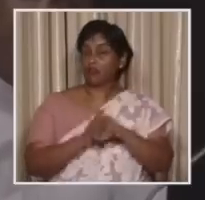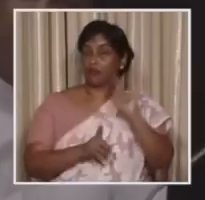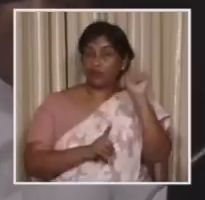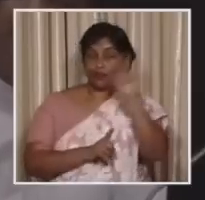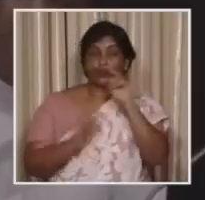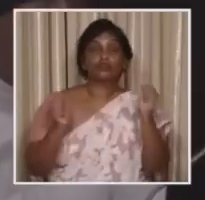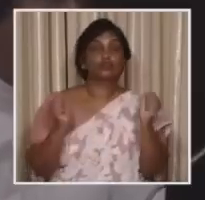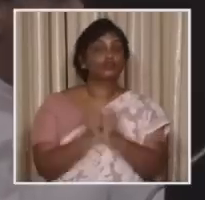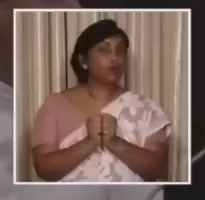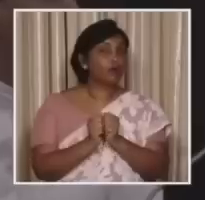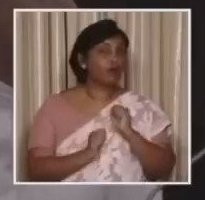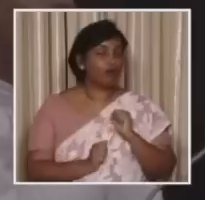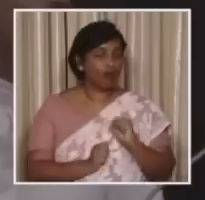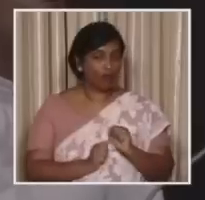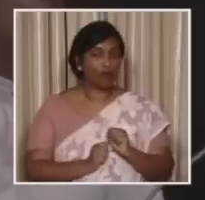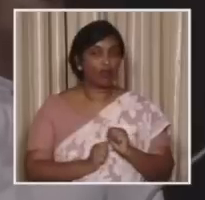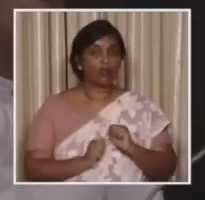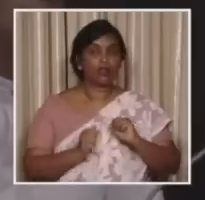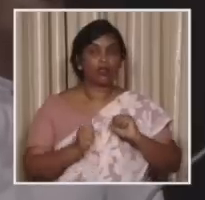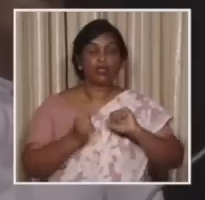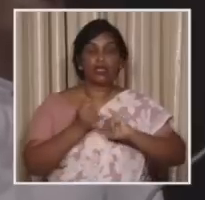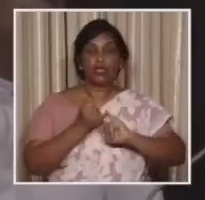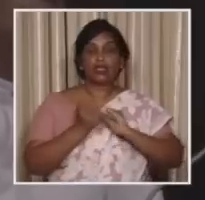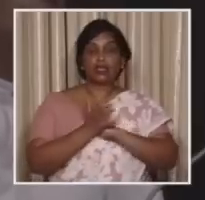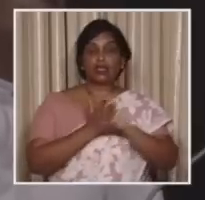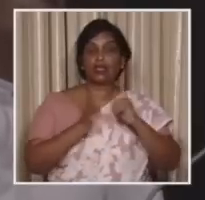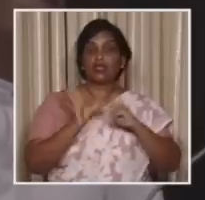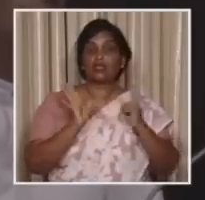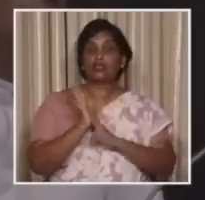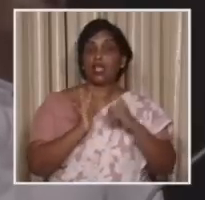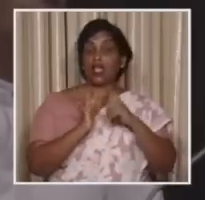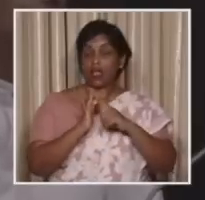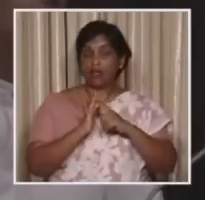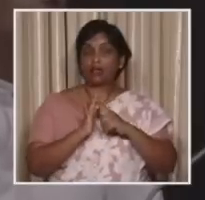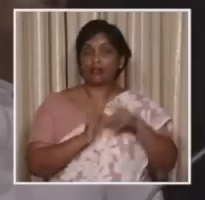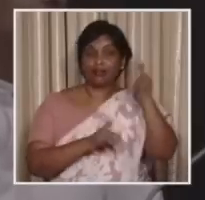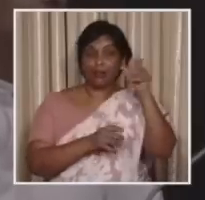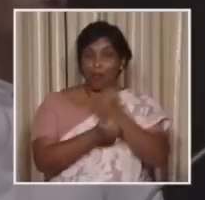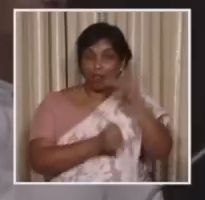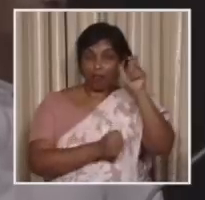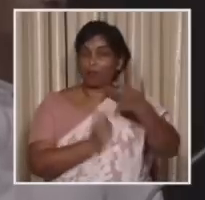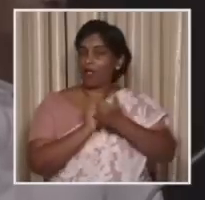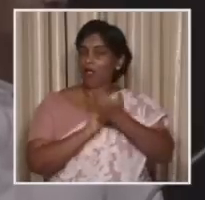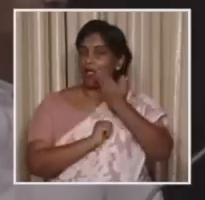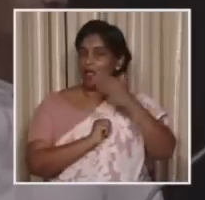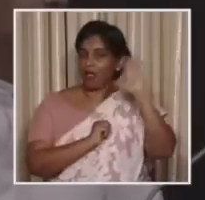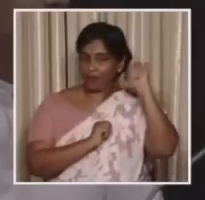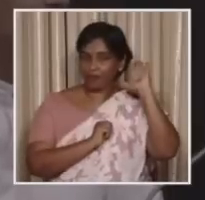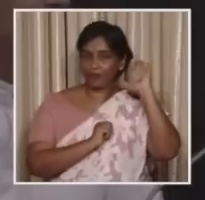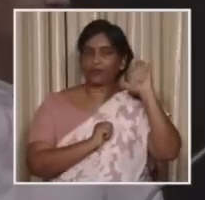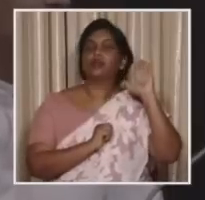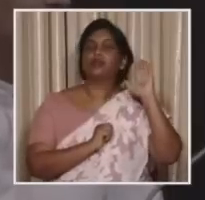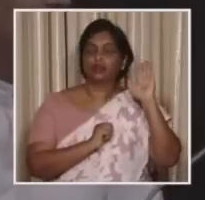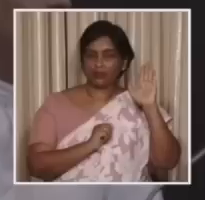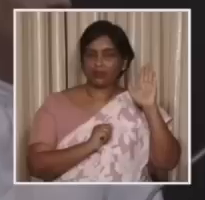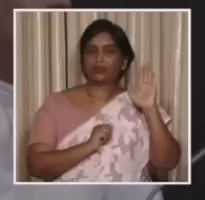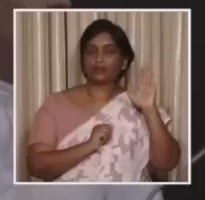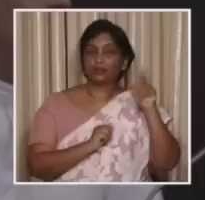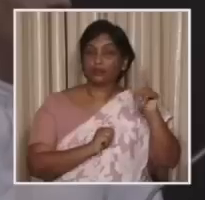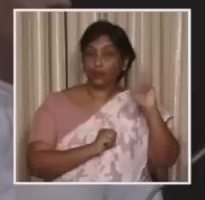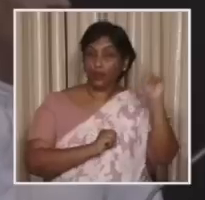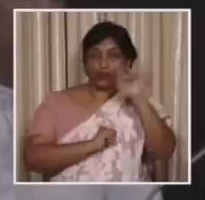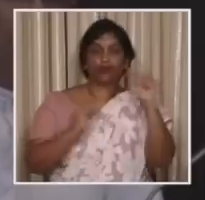ප්‍රථම රාජකාරිය තමයි සානි අබේසේකරව ඒ තනතුරේ නිරපල දාපු එක. සානි අබේසේකරව නිරපල දාපු එක තමයි